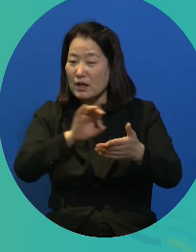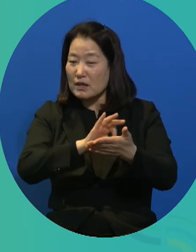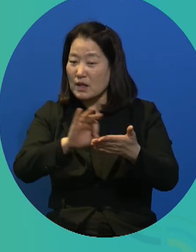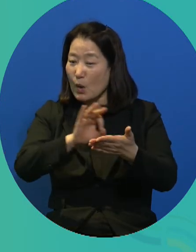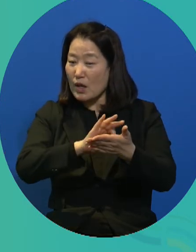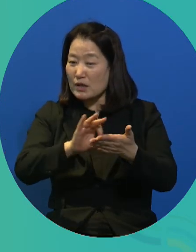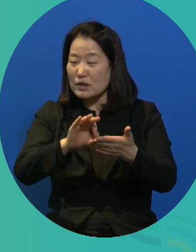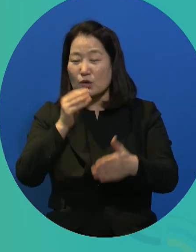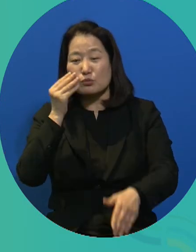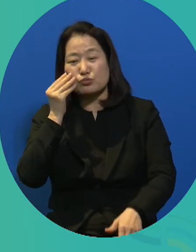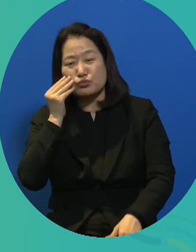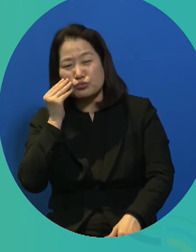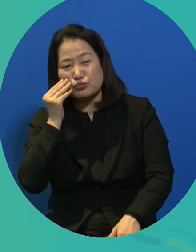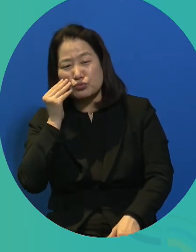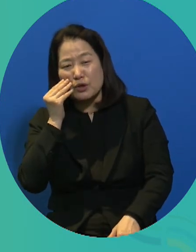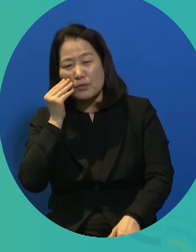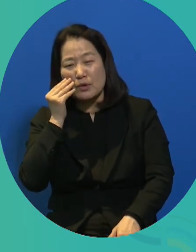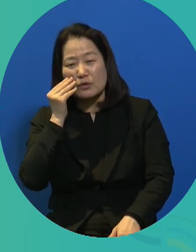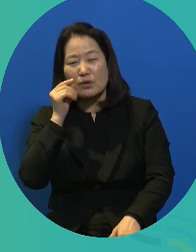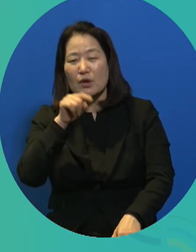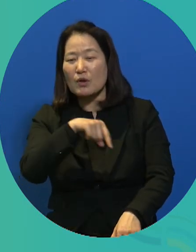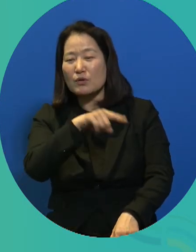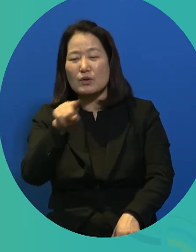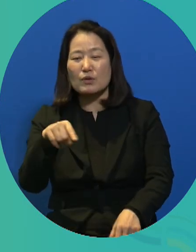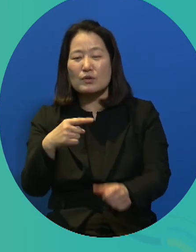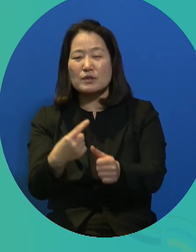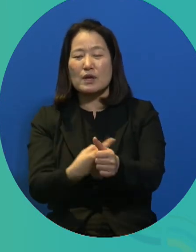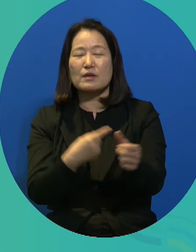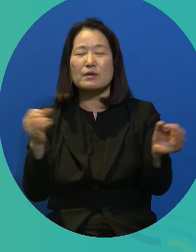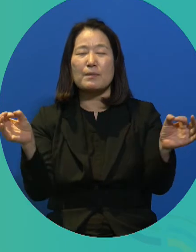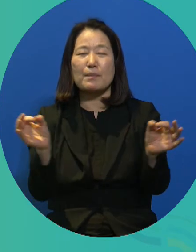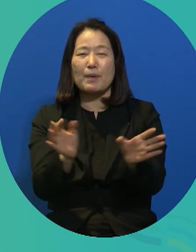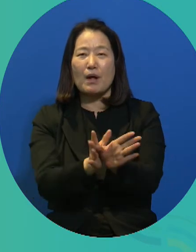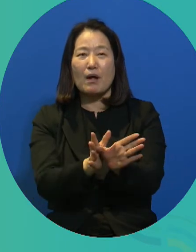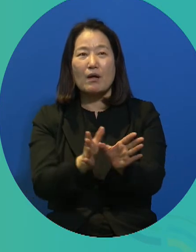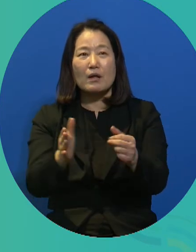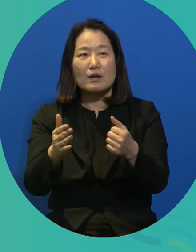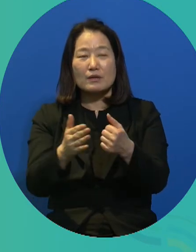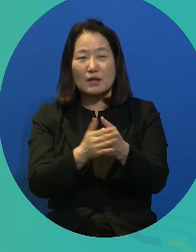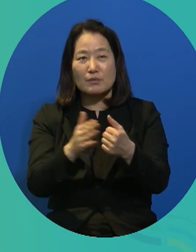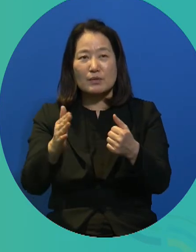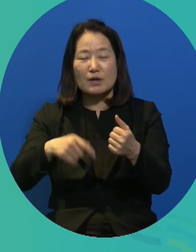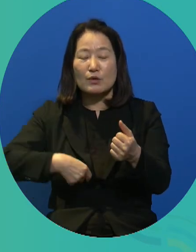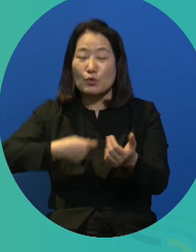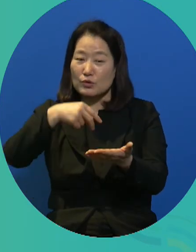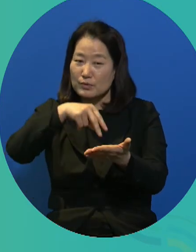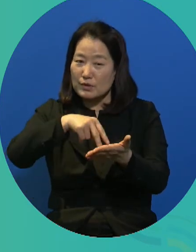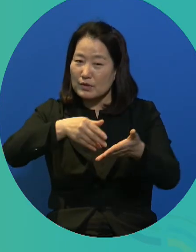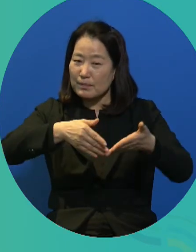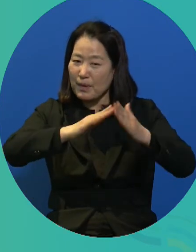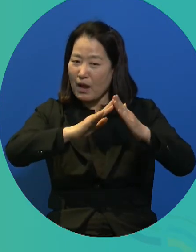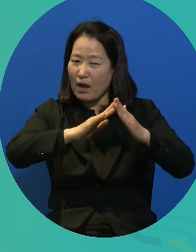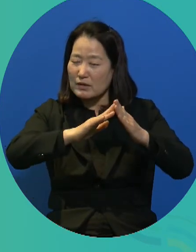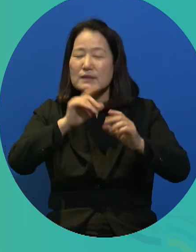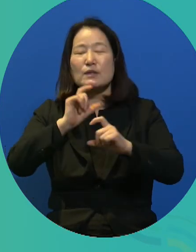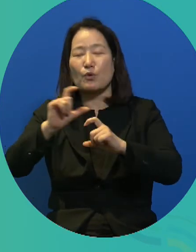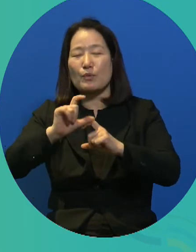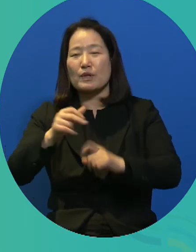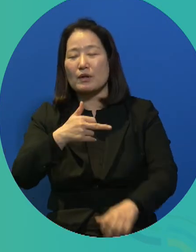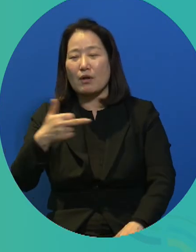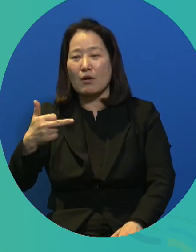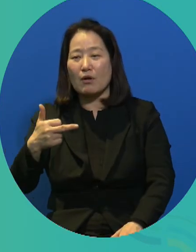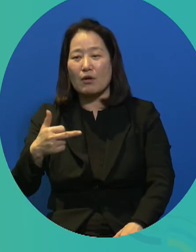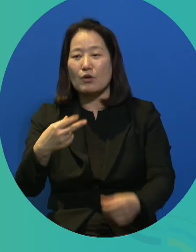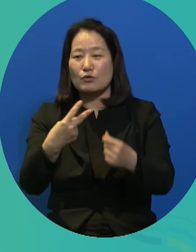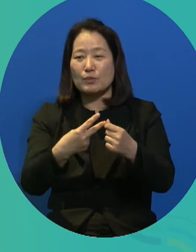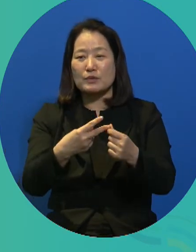이후에 활용은 더 어려워지기 때문에 저는 독립적 별도 기구의 설치는 조금 고민이 있습니다. 두 번째